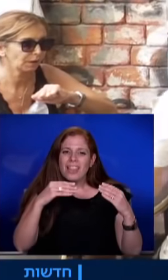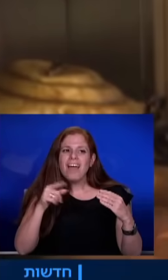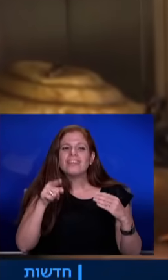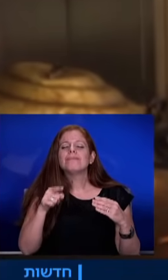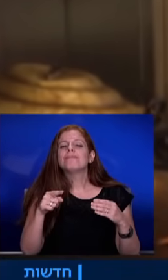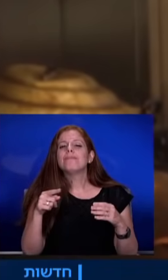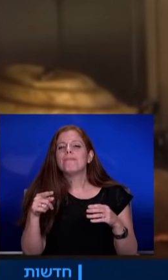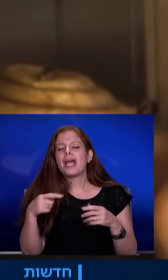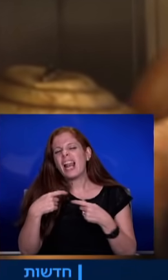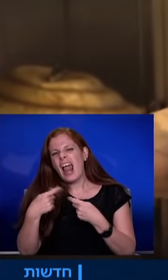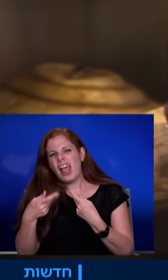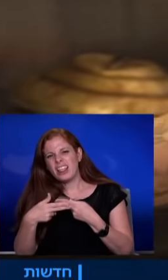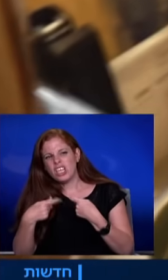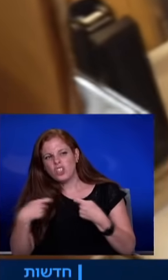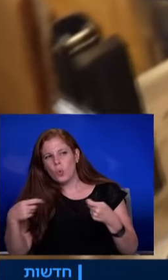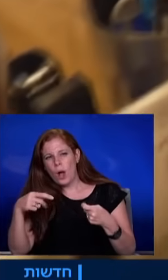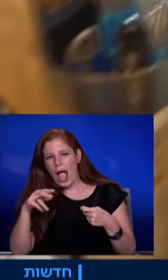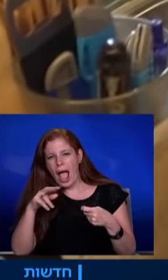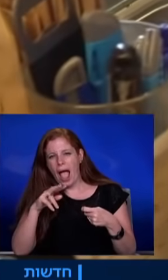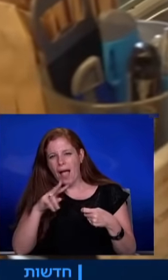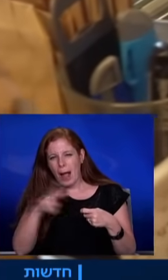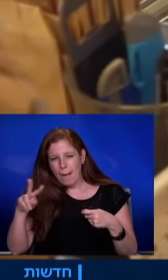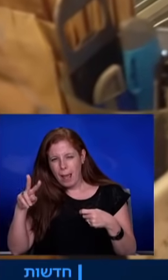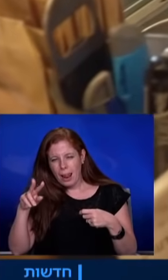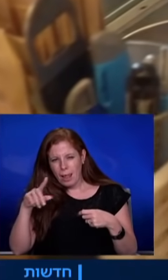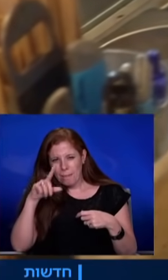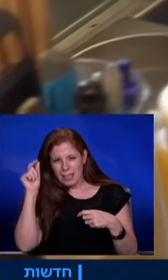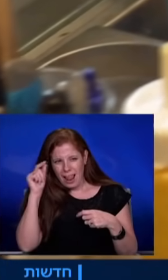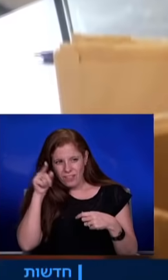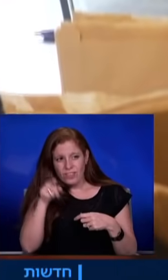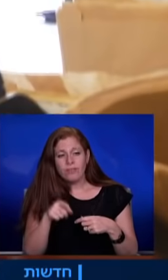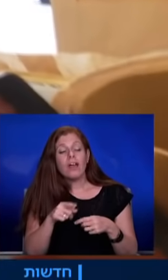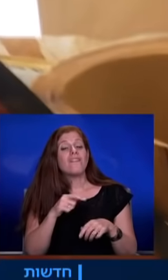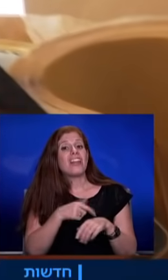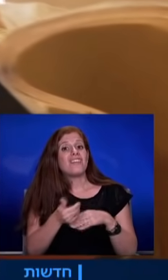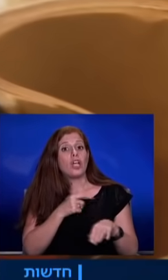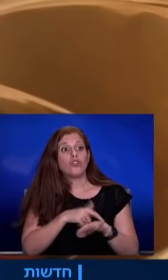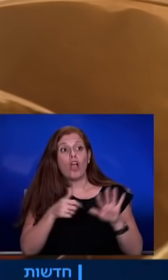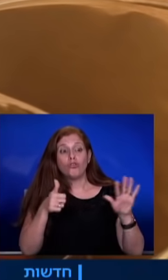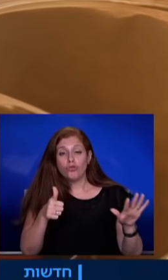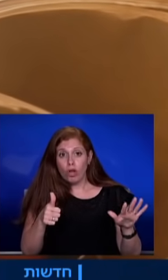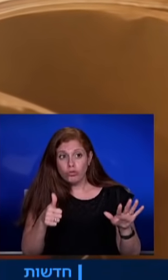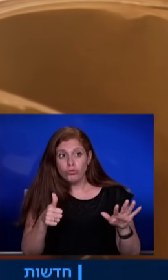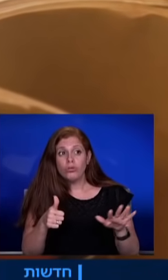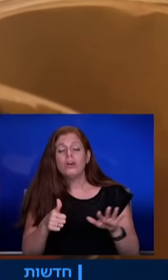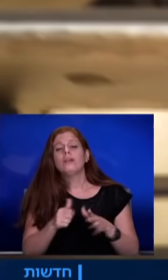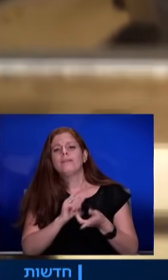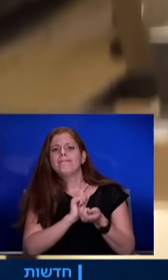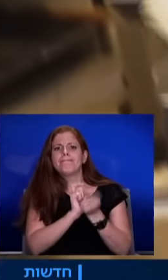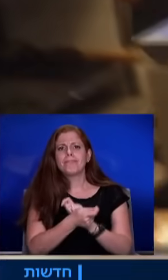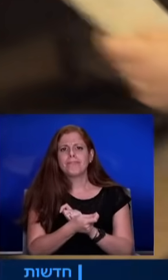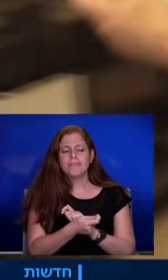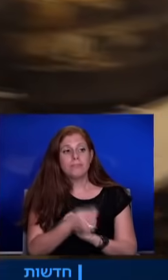אביב. 18:00 כל הפס הזה משתנה. אבל לקראת השעה 18:00 הסלטים, הטחינה והשיפודים הופכים למשהו אחר. שים